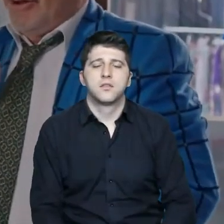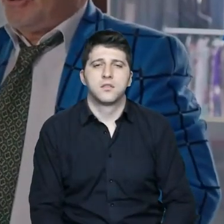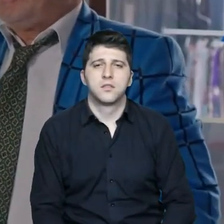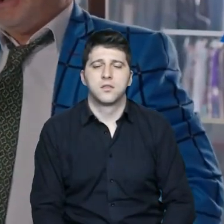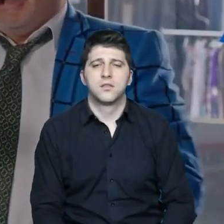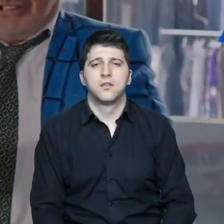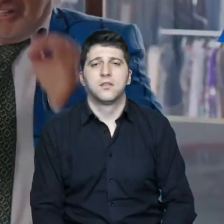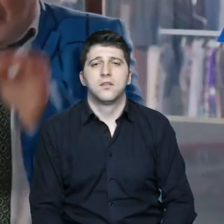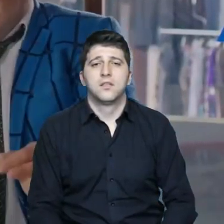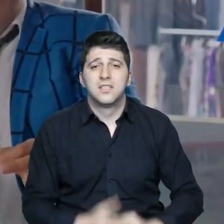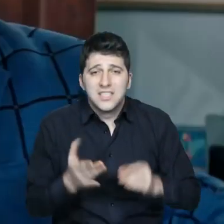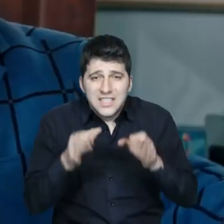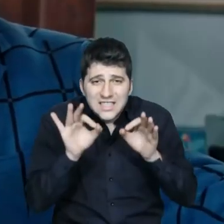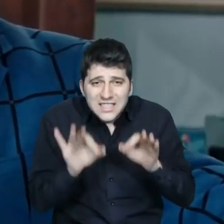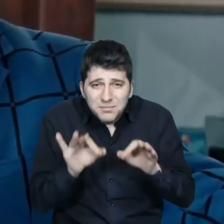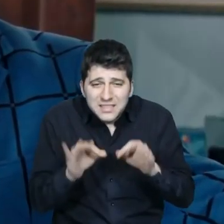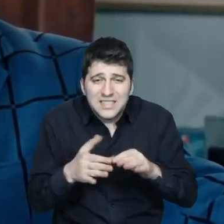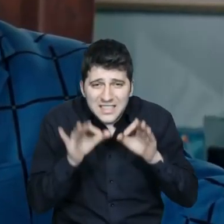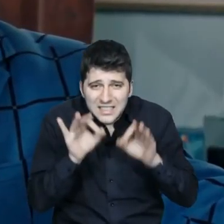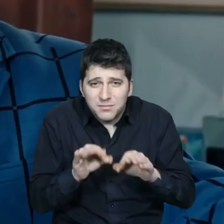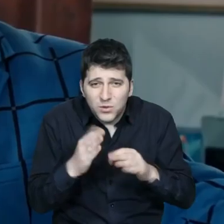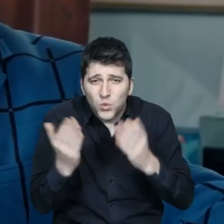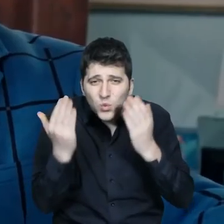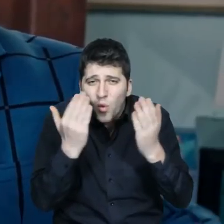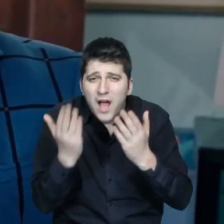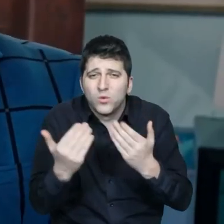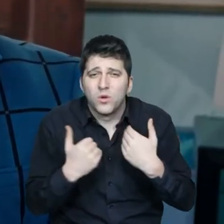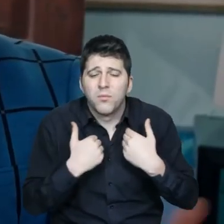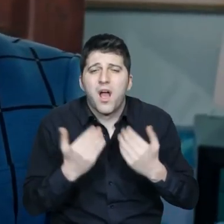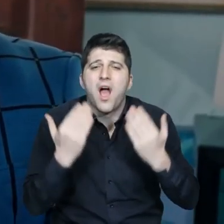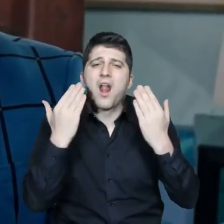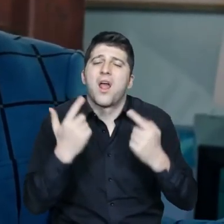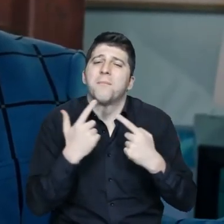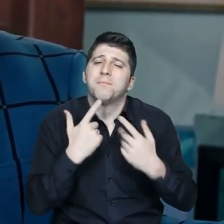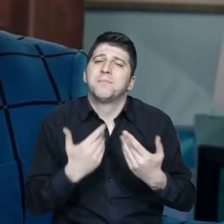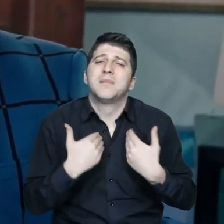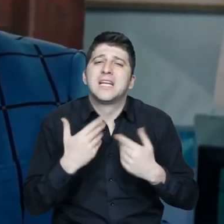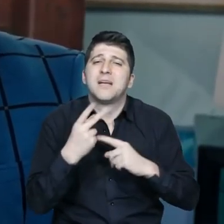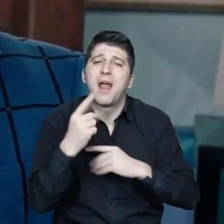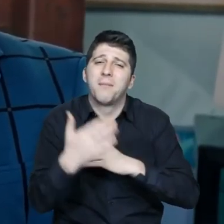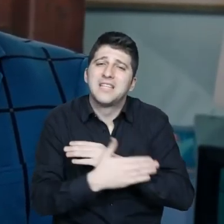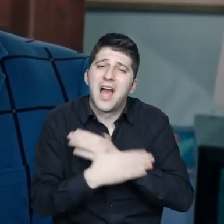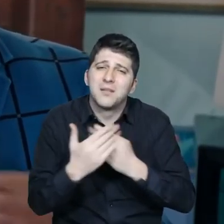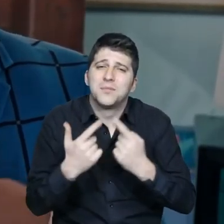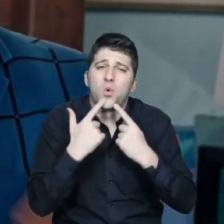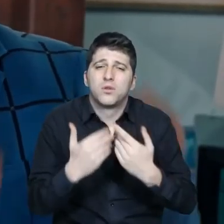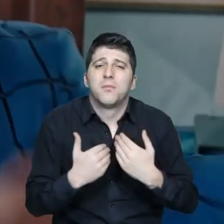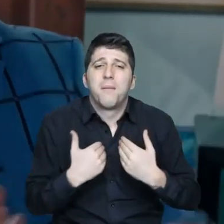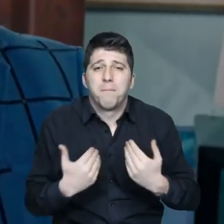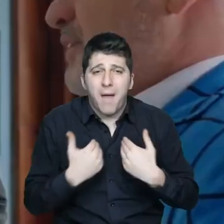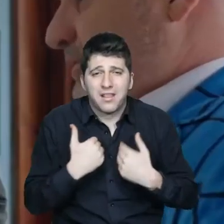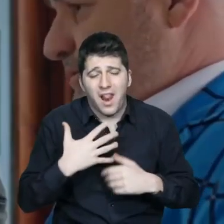Yaşar. Var ya daha şimdi şurada dua ediyordum. Allah'ım diyordum ya, şu İbrahim'e yardımcı ol diyordum. Ya benden al ona ver diyordum